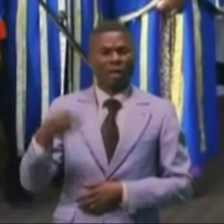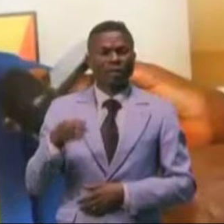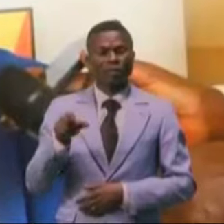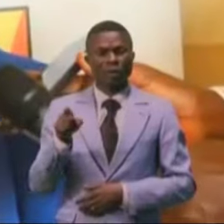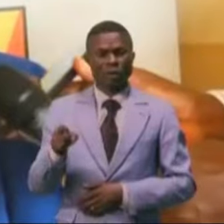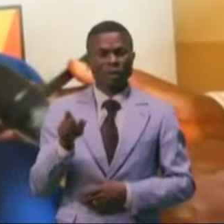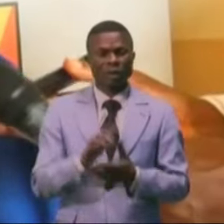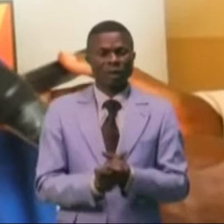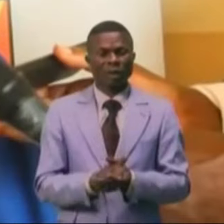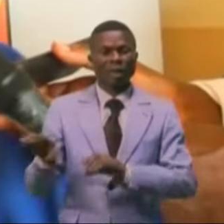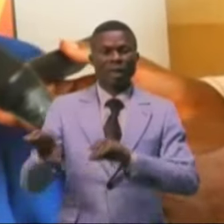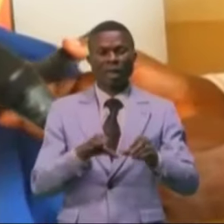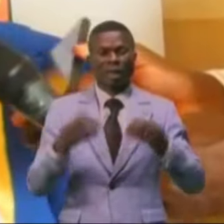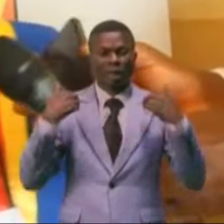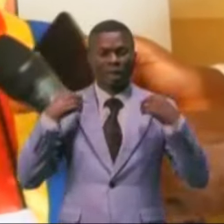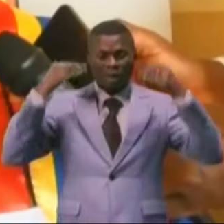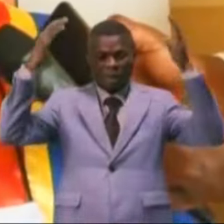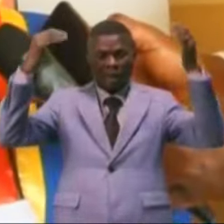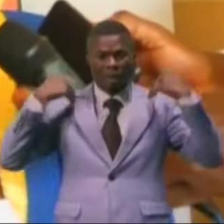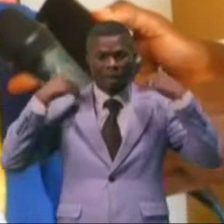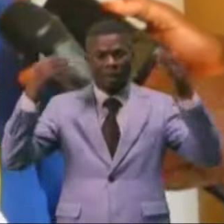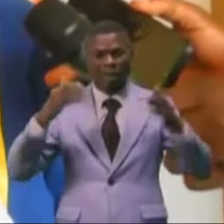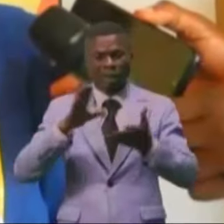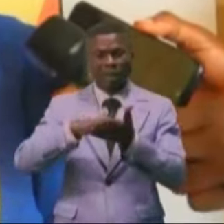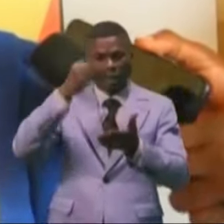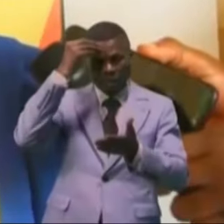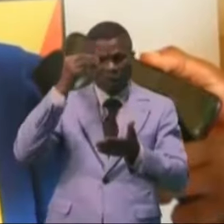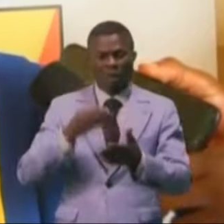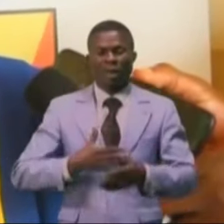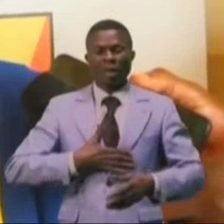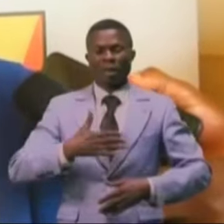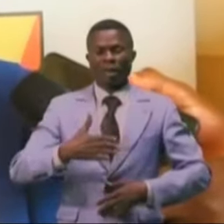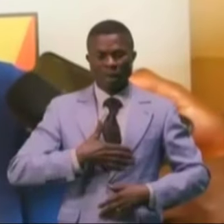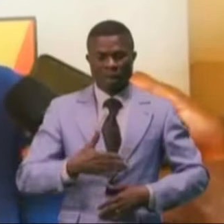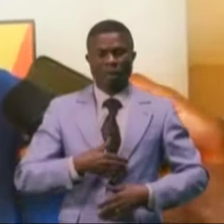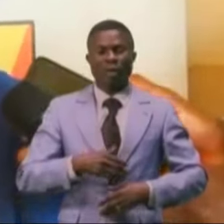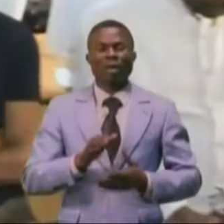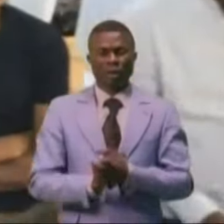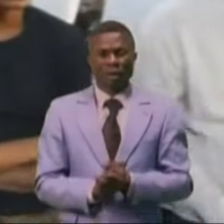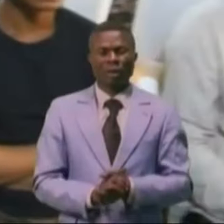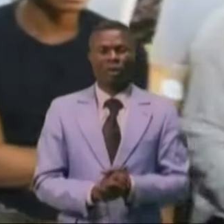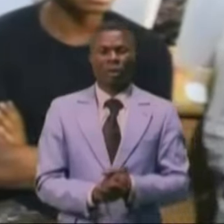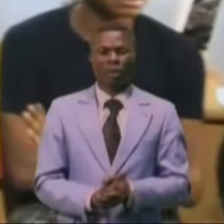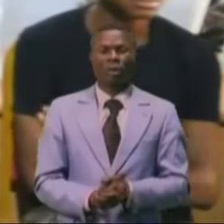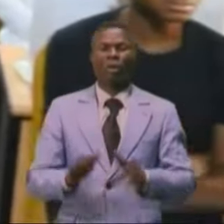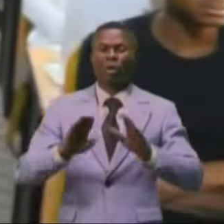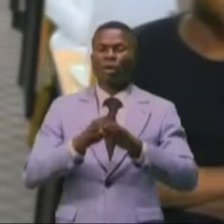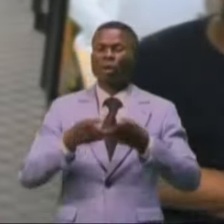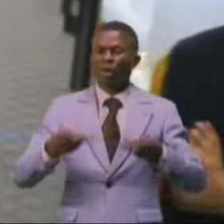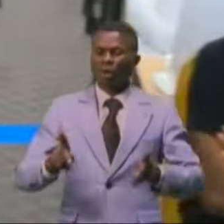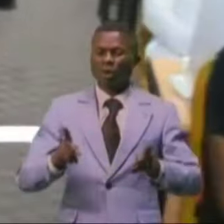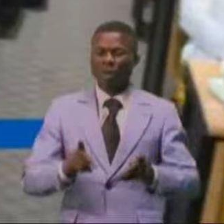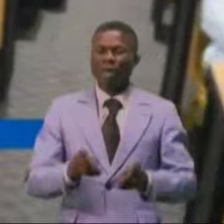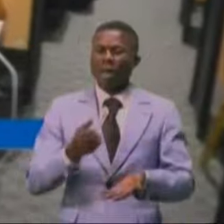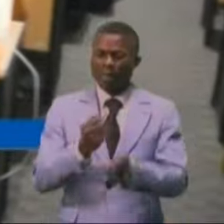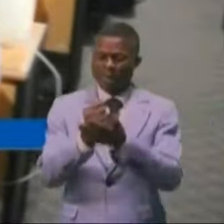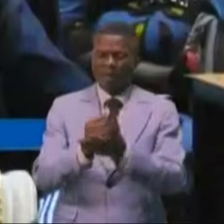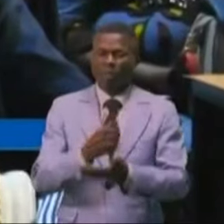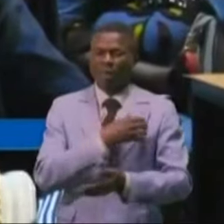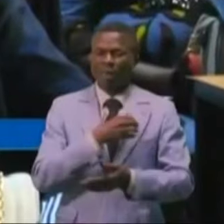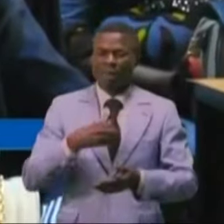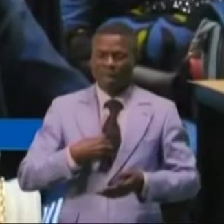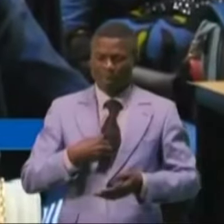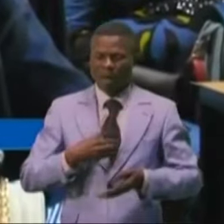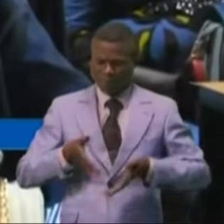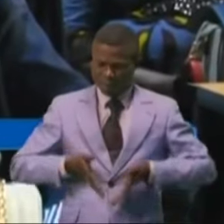que l'activité physique adaptée, l'apprentissage de l'expiration physiologique freinée, glotte ouverte, les contractions, relâchement du périnée et